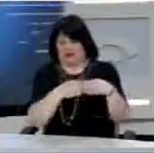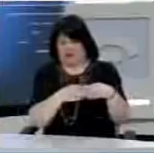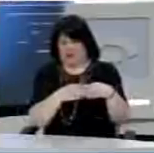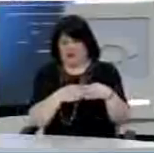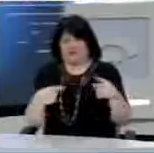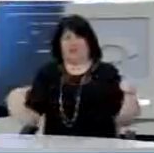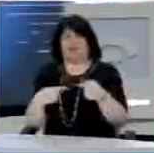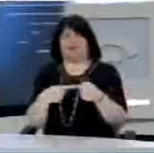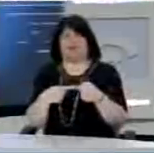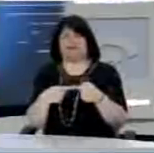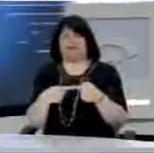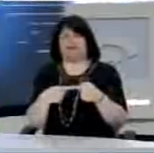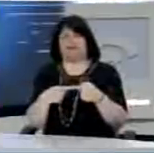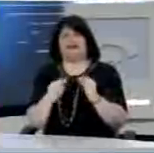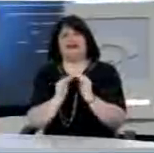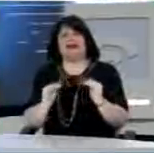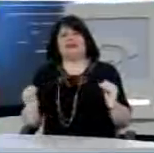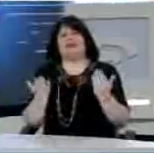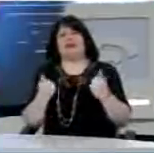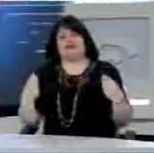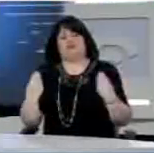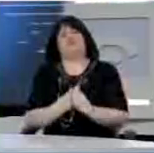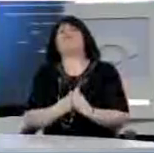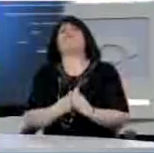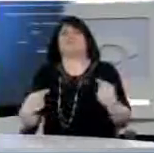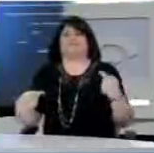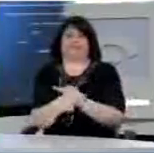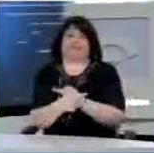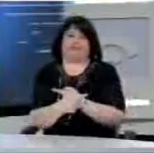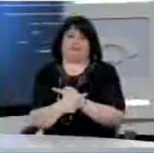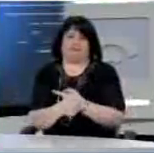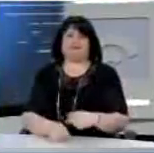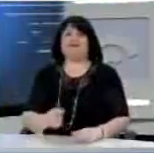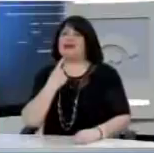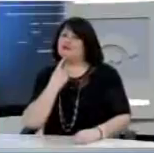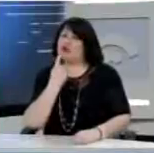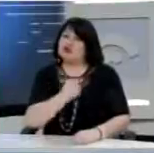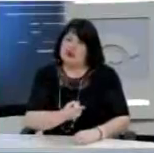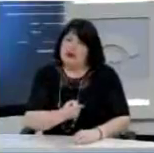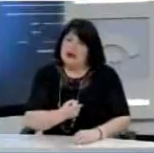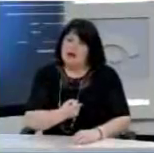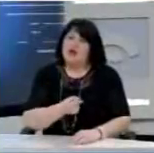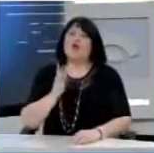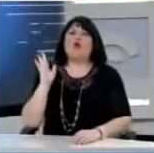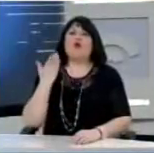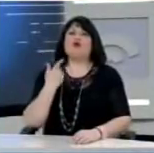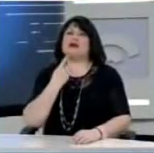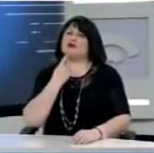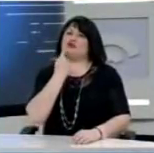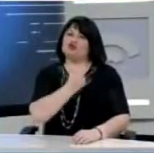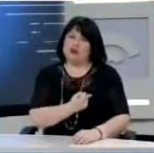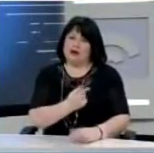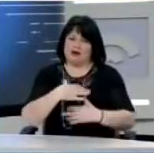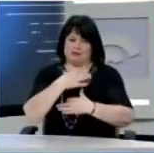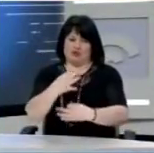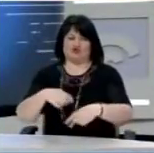ανειρήνευτοι. Είναι δύο κόσμοι που δεν συμβιβάζονται. Γι' αυτό σας λέω ότι όταν σας αποδίδω ότι είστε